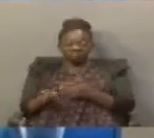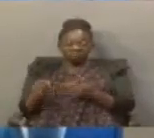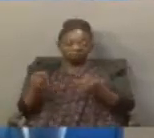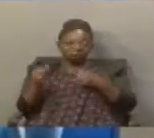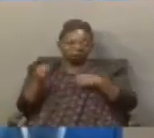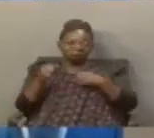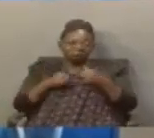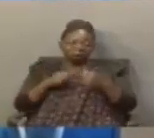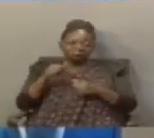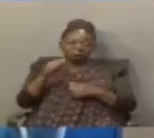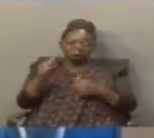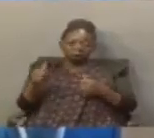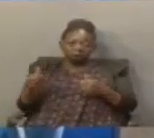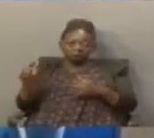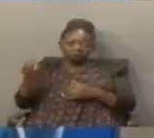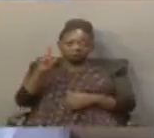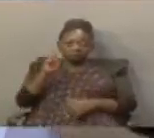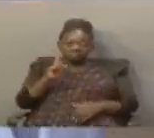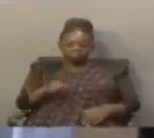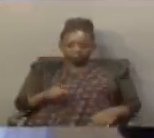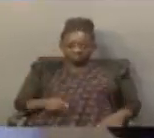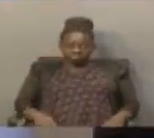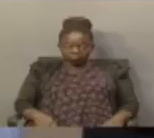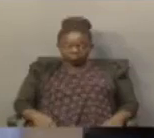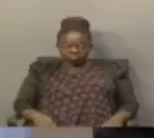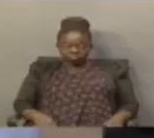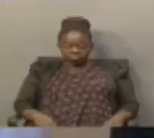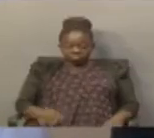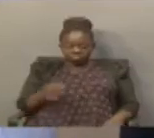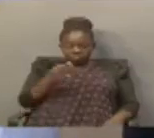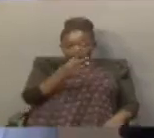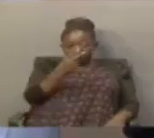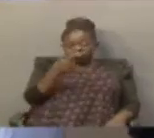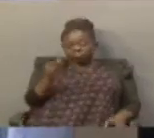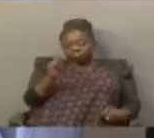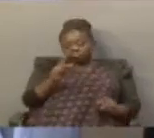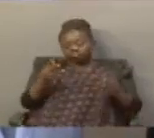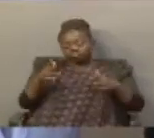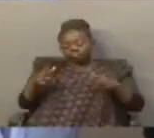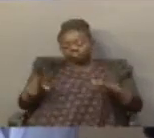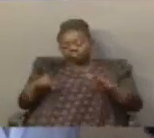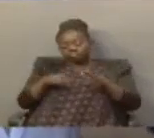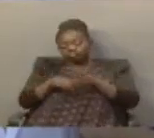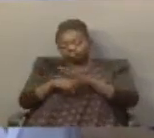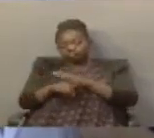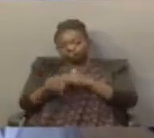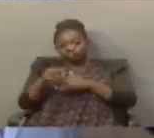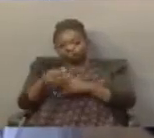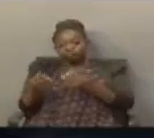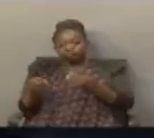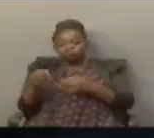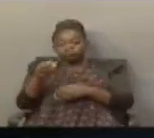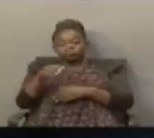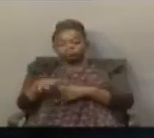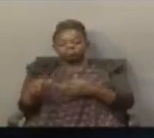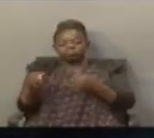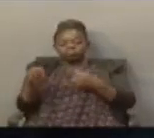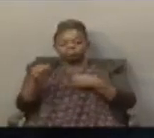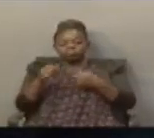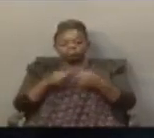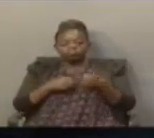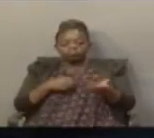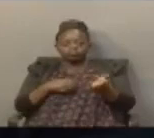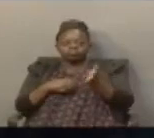n'endala zibadde zeeyongera okutuuka. Babantu 32 babadde bamaze okusala ensalo nga abasinga bannansi ba Rwanda babadde